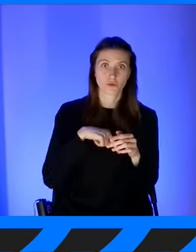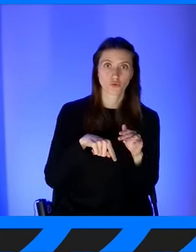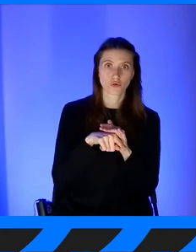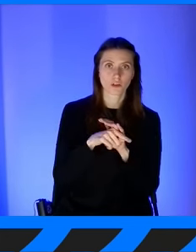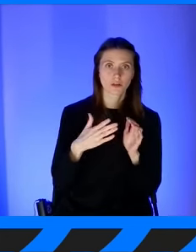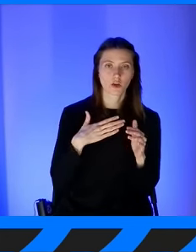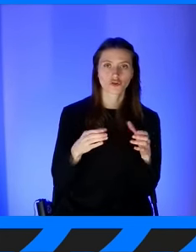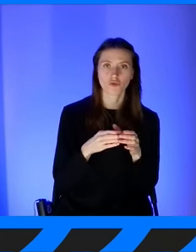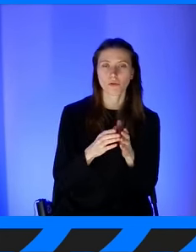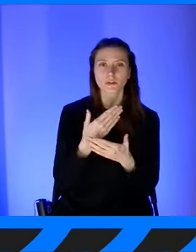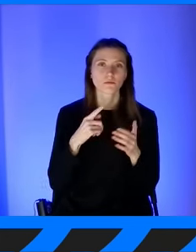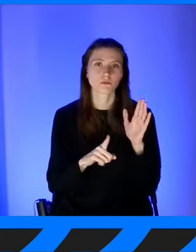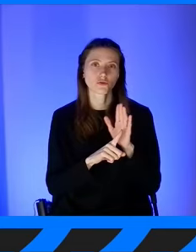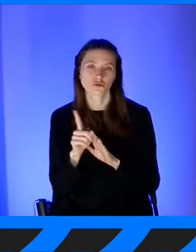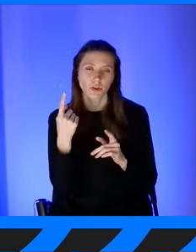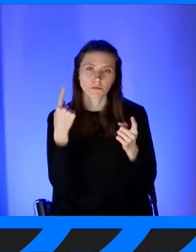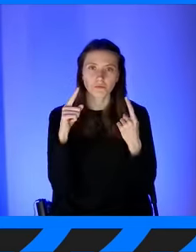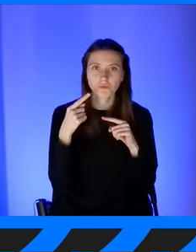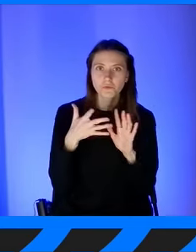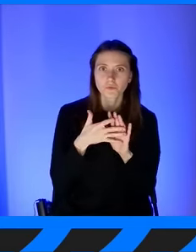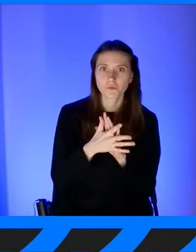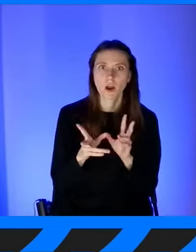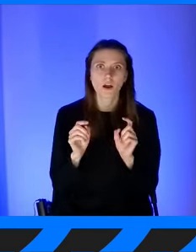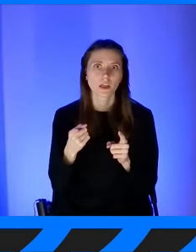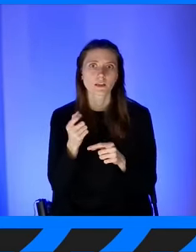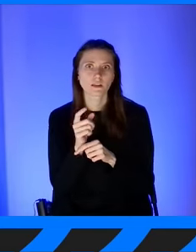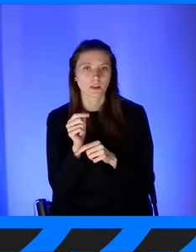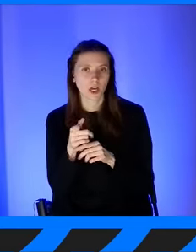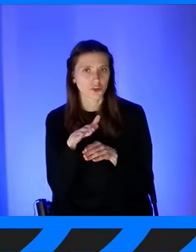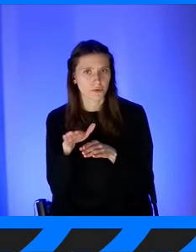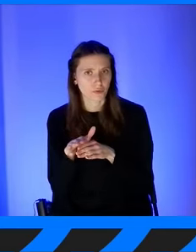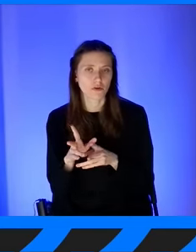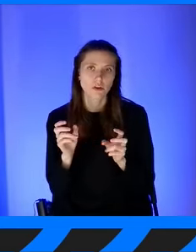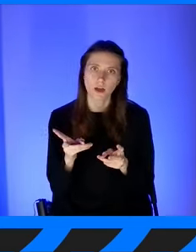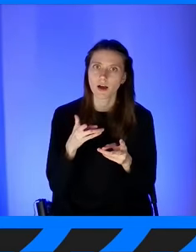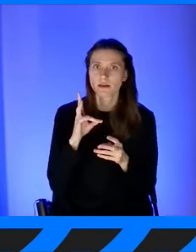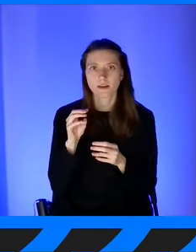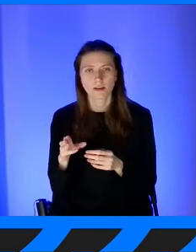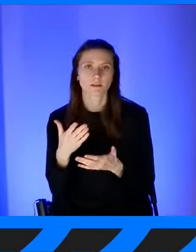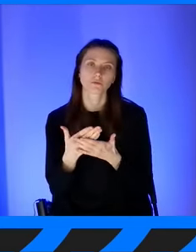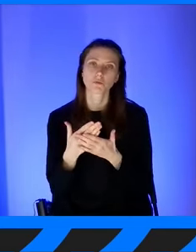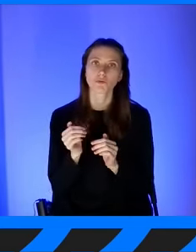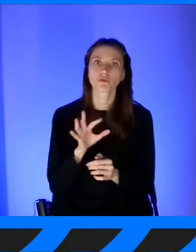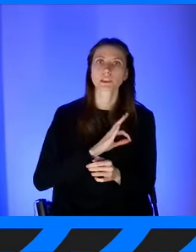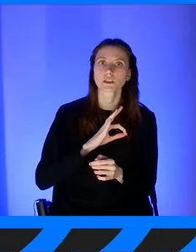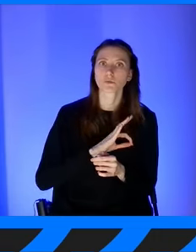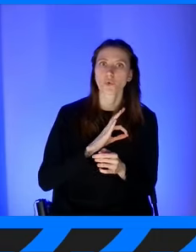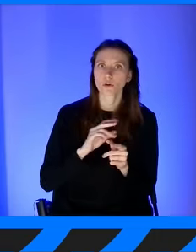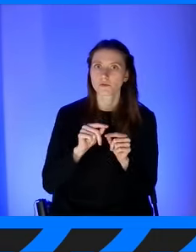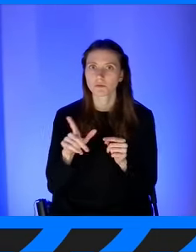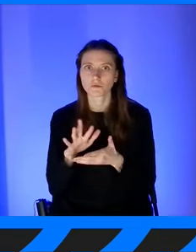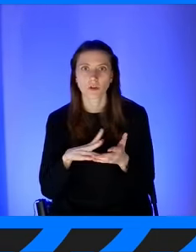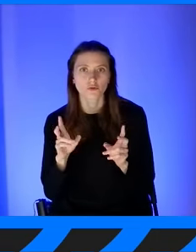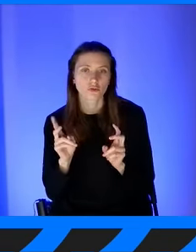там смотреть там на капасити команды на количество закрывает работать с эксплуатацией как этот продукт будет либо обучать внутреннюю